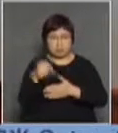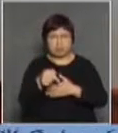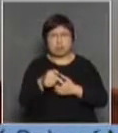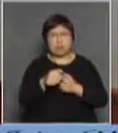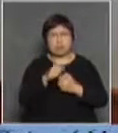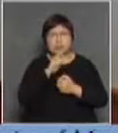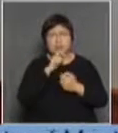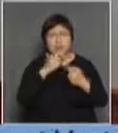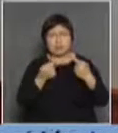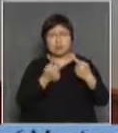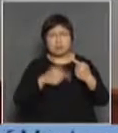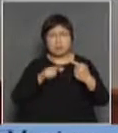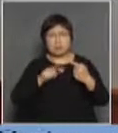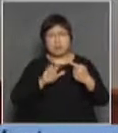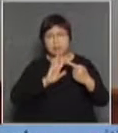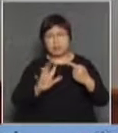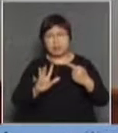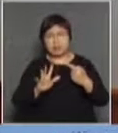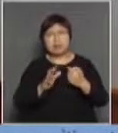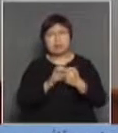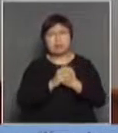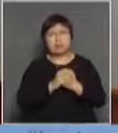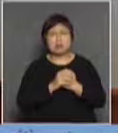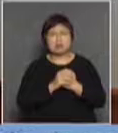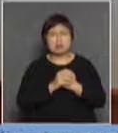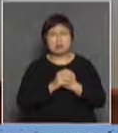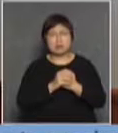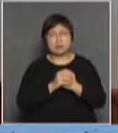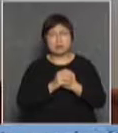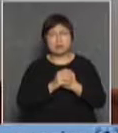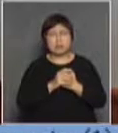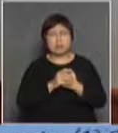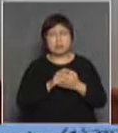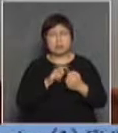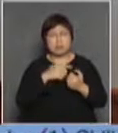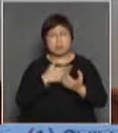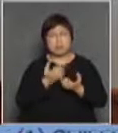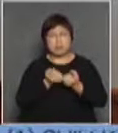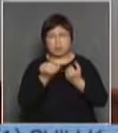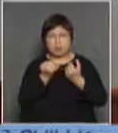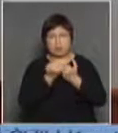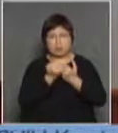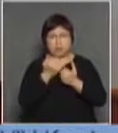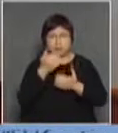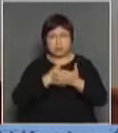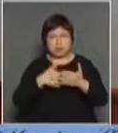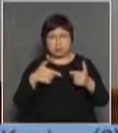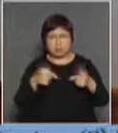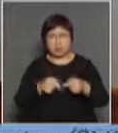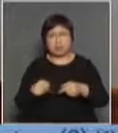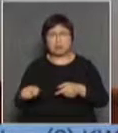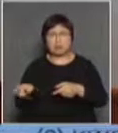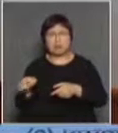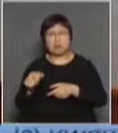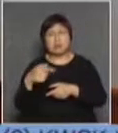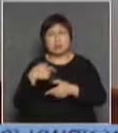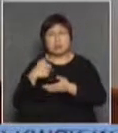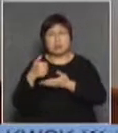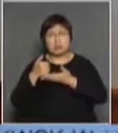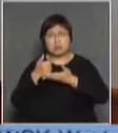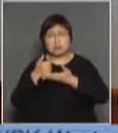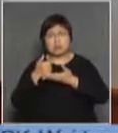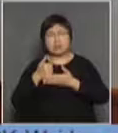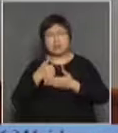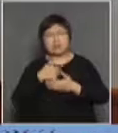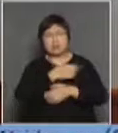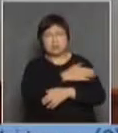有18,500人。由於收生人數減少，亦影響了職訓局聘請僱員